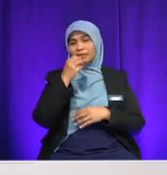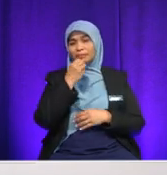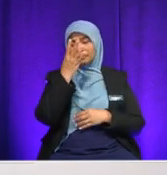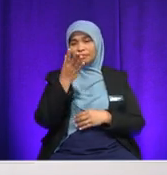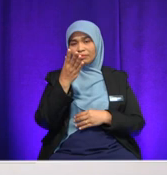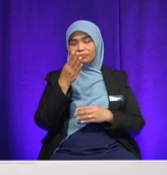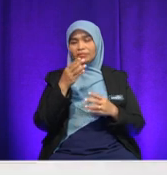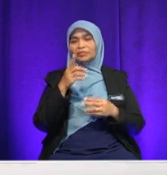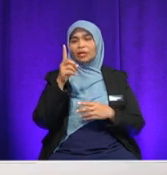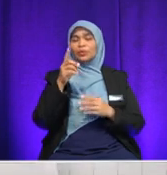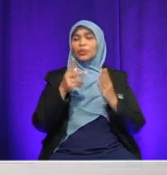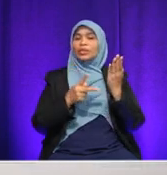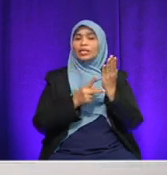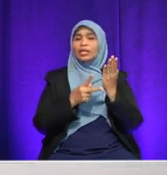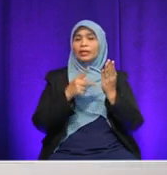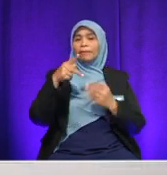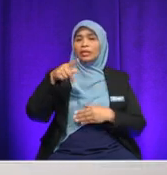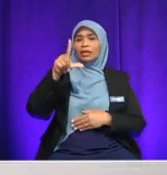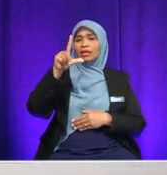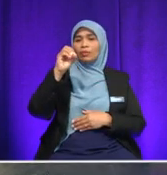plot. Yap.